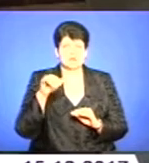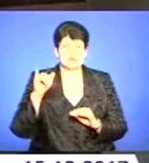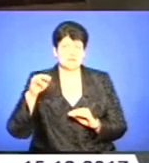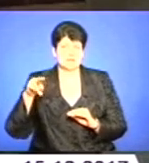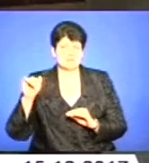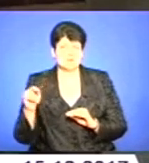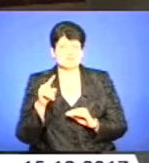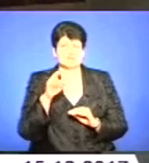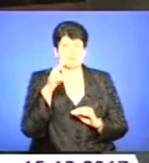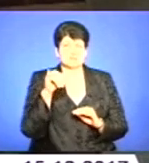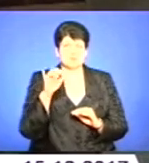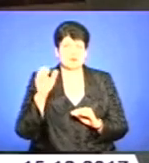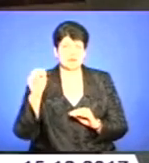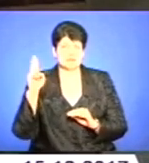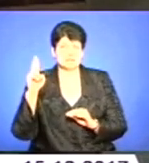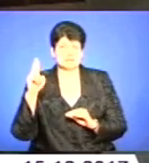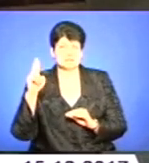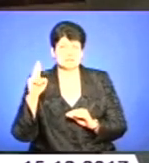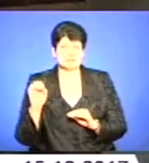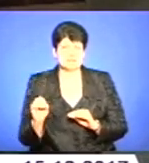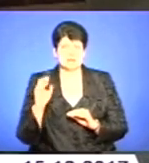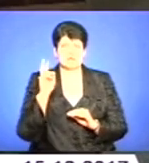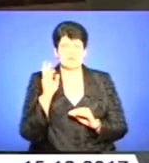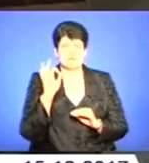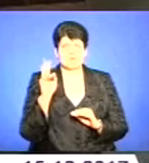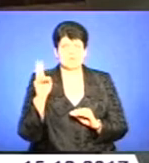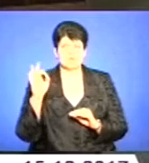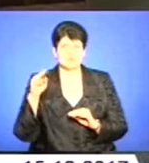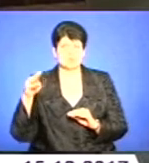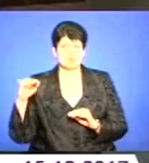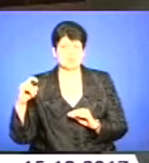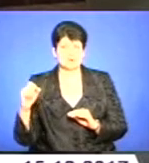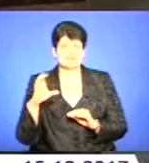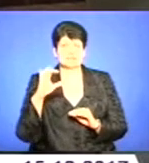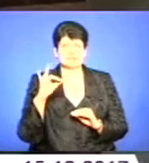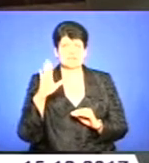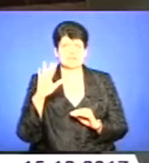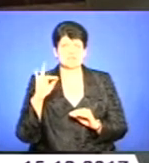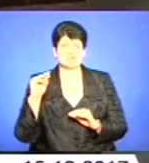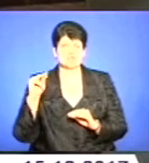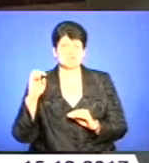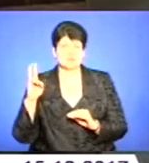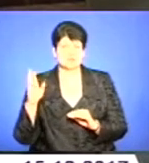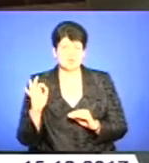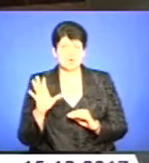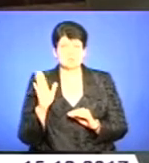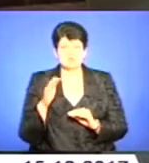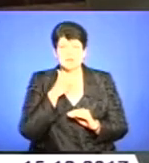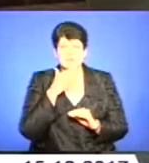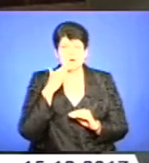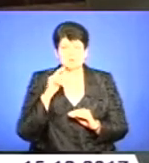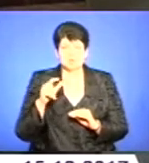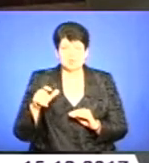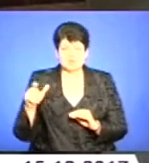Буадзе. Також ми очікуємо Андрія Кокотюху, Ігора Савиченко. Тобто буде дуже багато людей, котрі